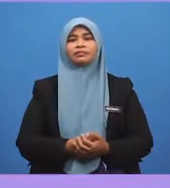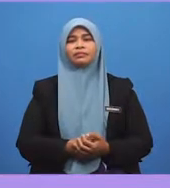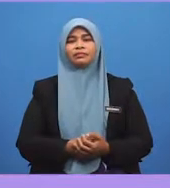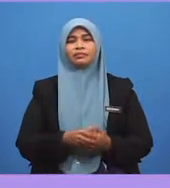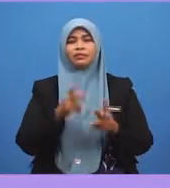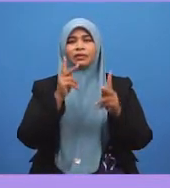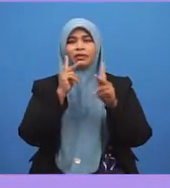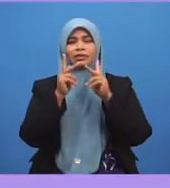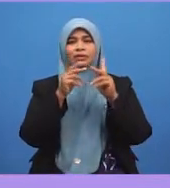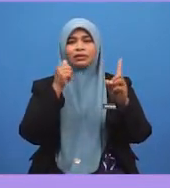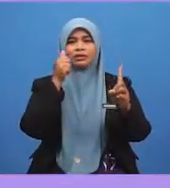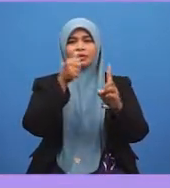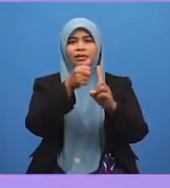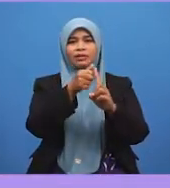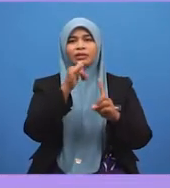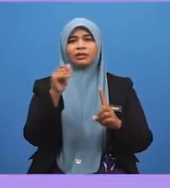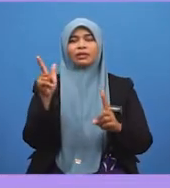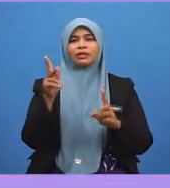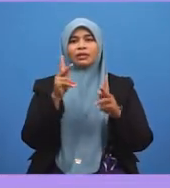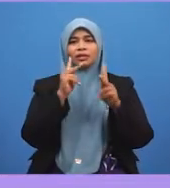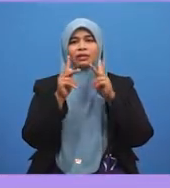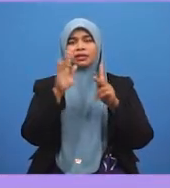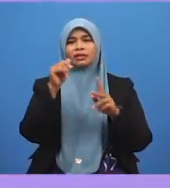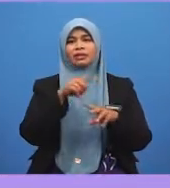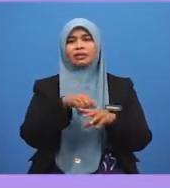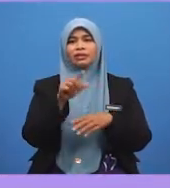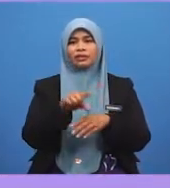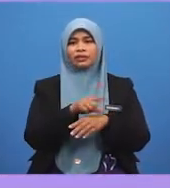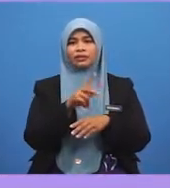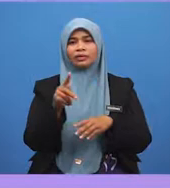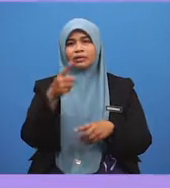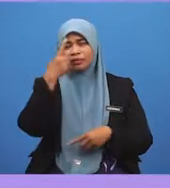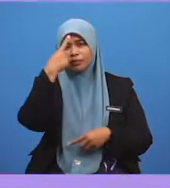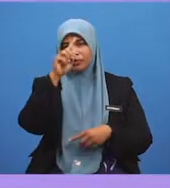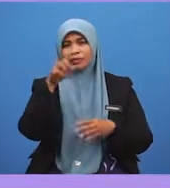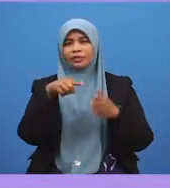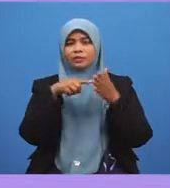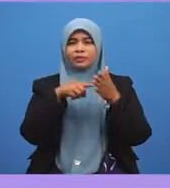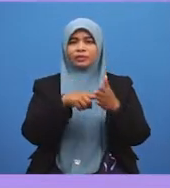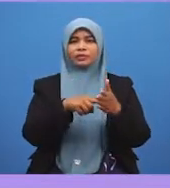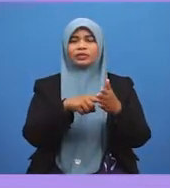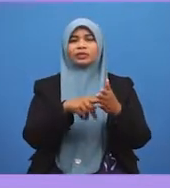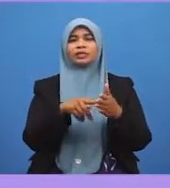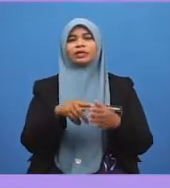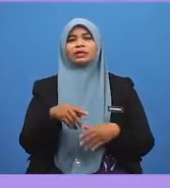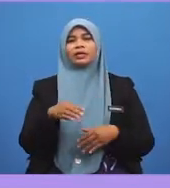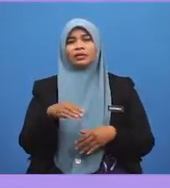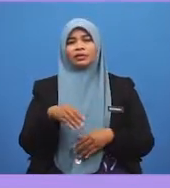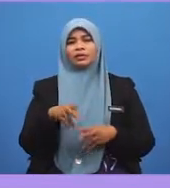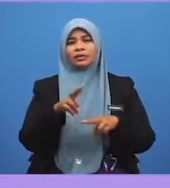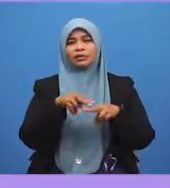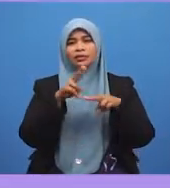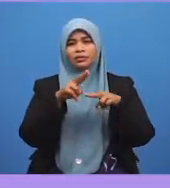Kata arah ialah kata yang digunakan untuk menunjukkan